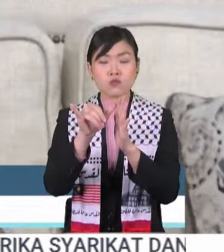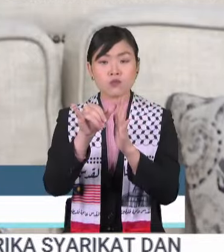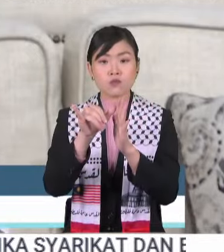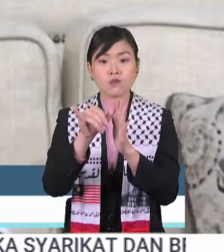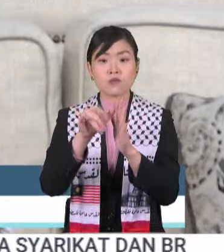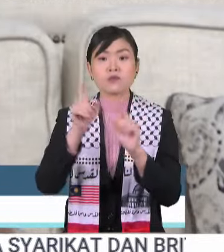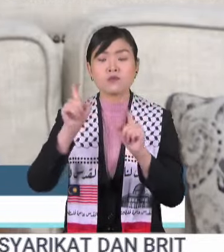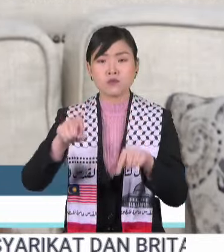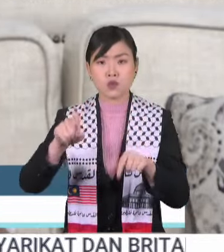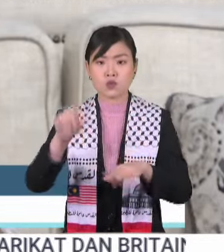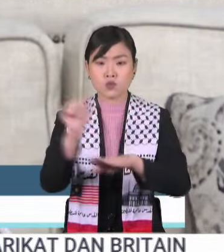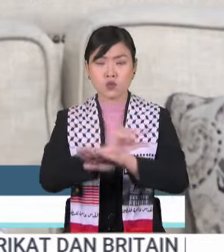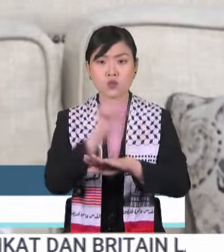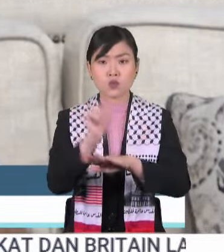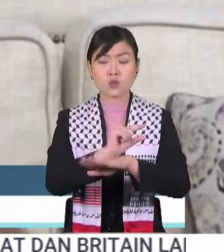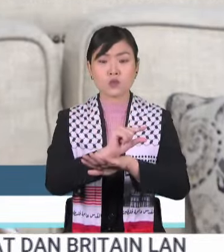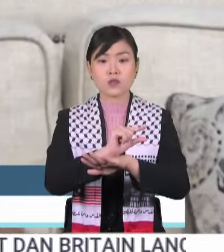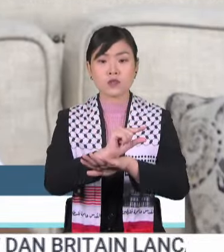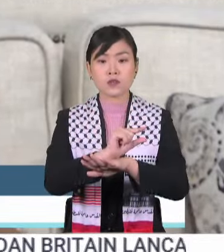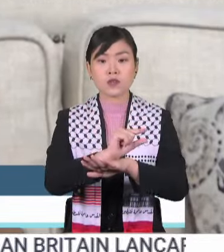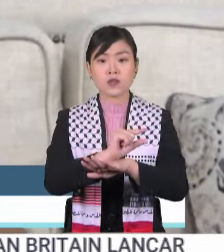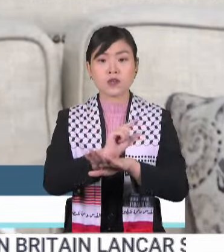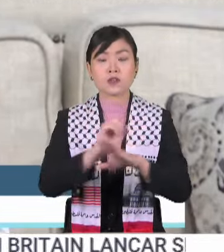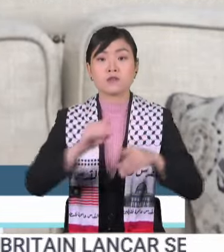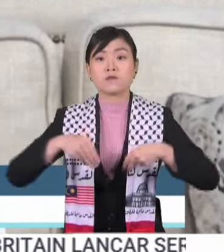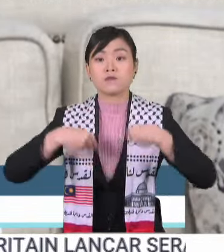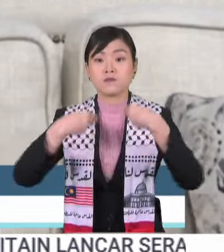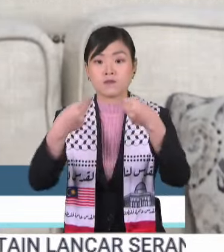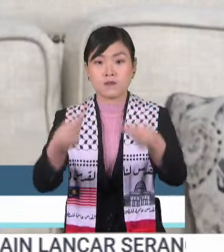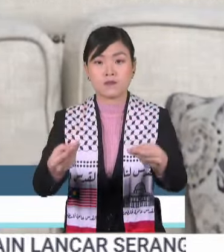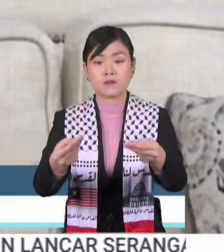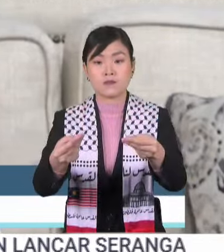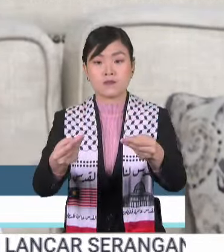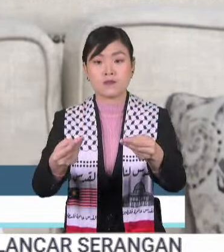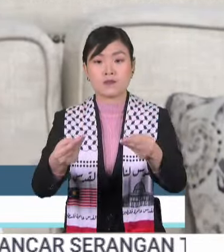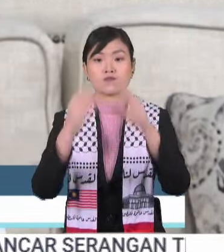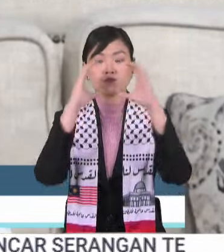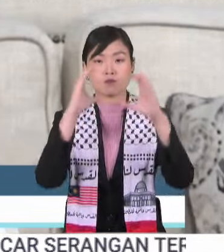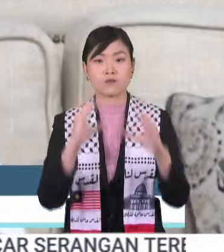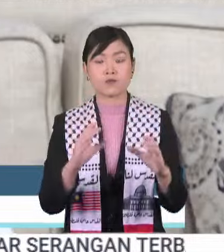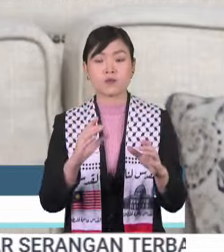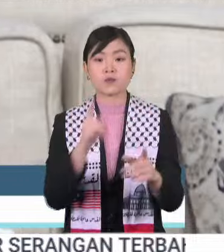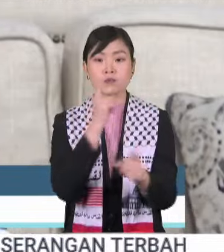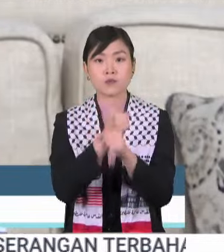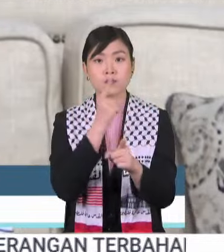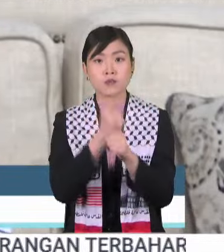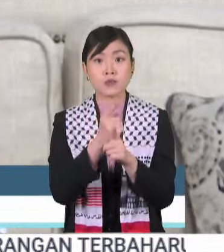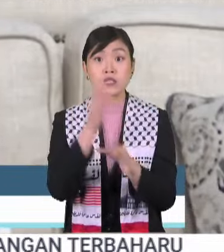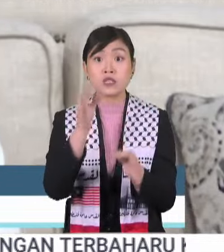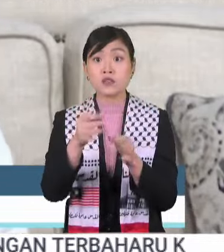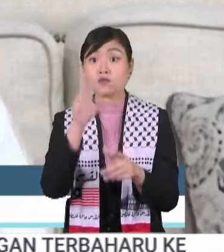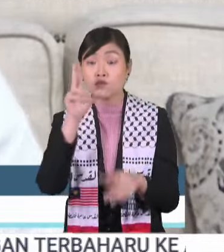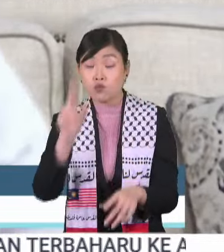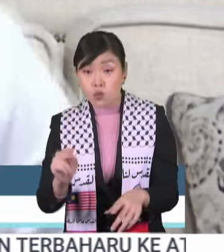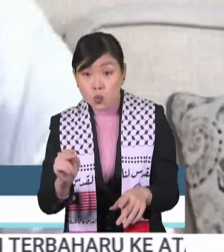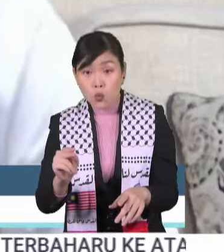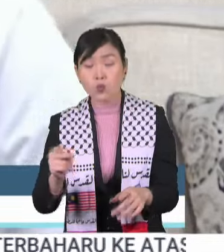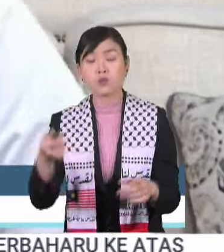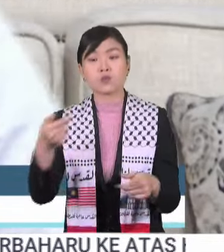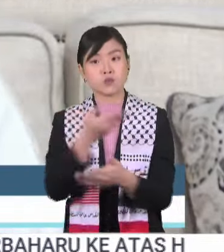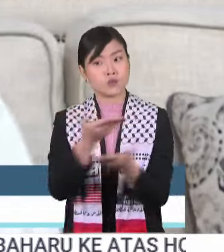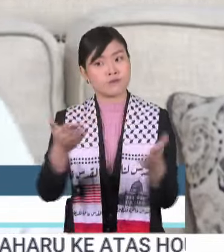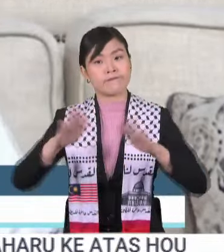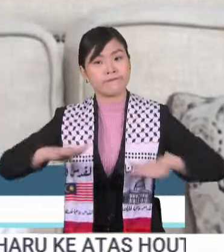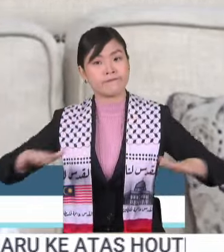ini perlu dipergunakan dan disedarkan menggunakan dengan cara yang betul kalau tidak kita akan mendedahkan anak-anak